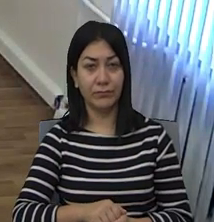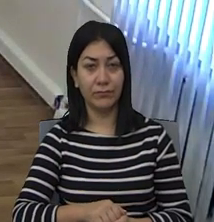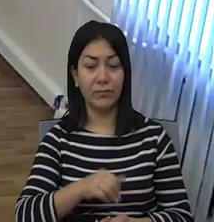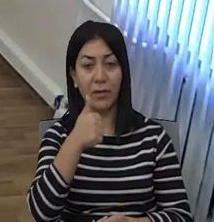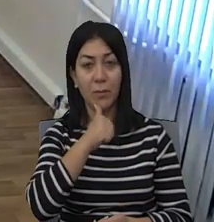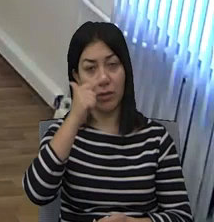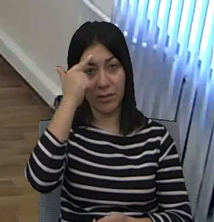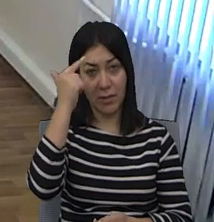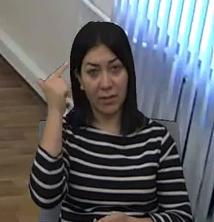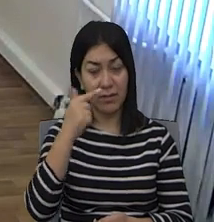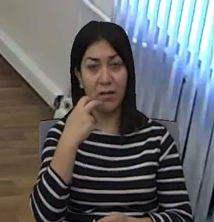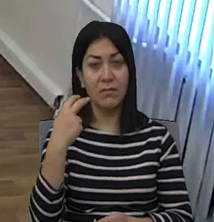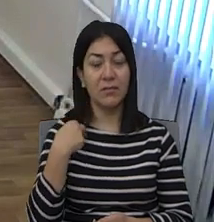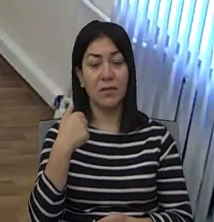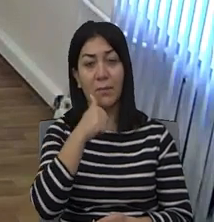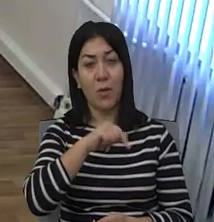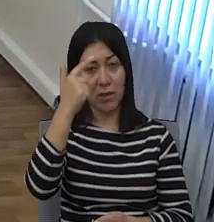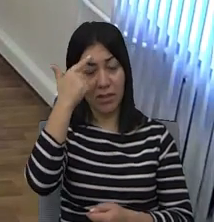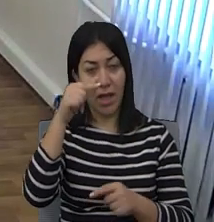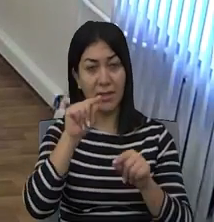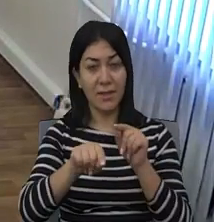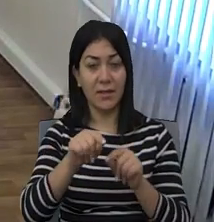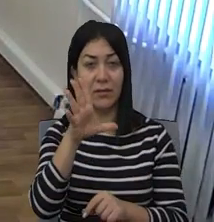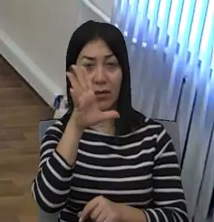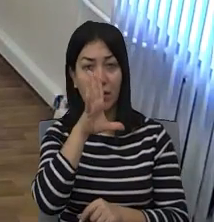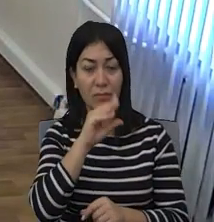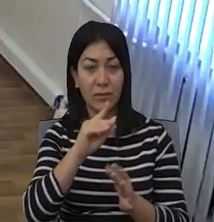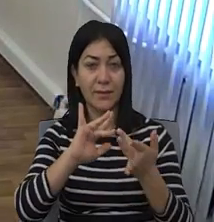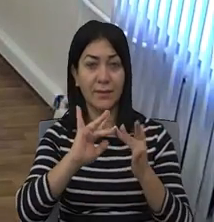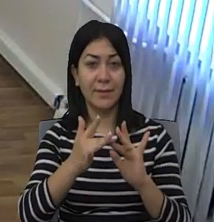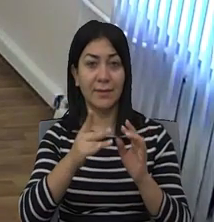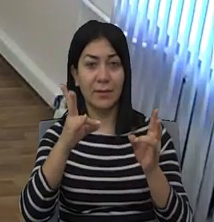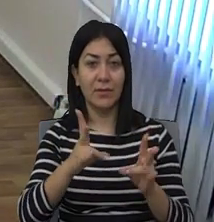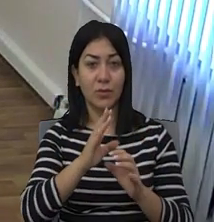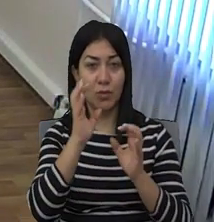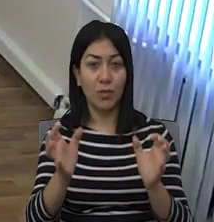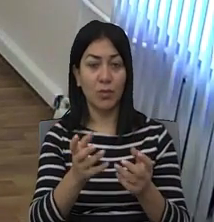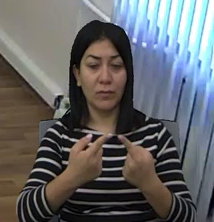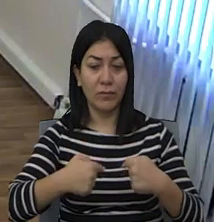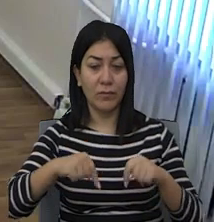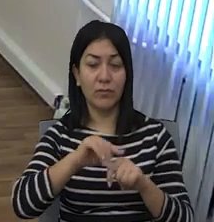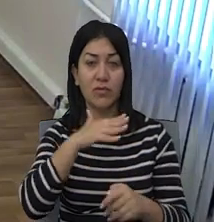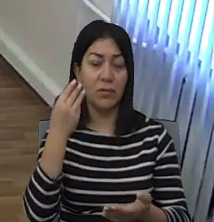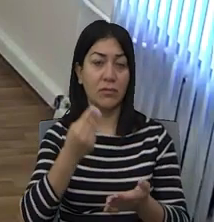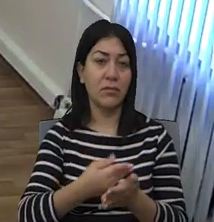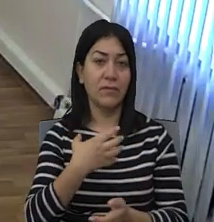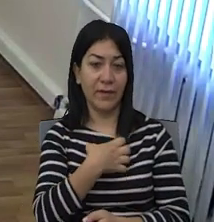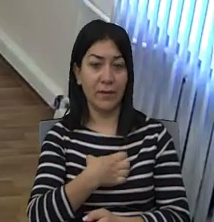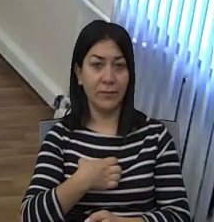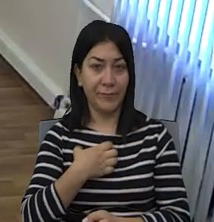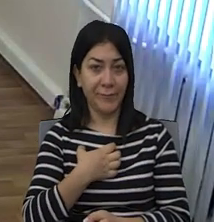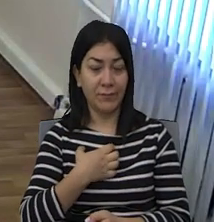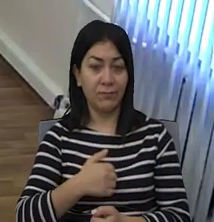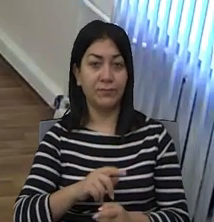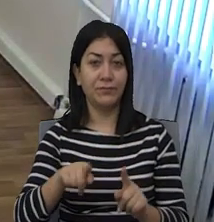փորձագիտական միացյալ թագավորության փորձագիտական կարողությունը կիբերանվտանգության ոլորտում բարձր է գնահատվում եւ ինչպես